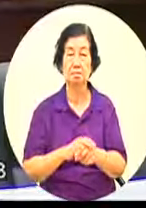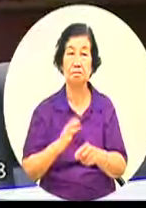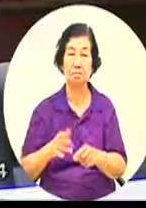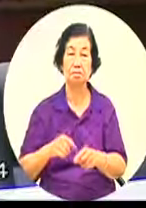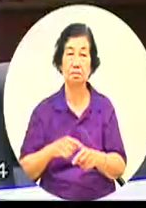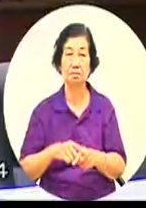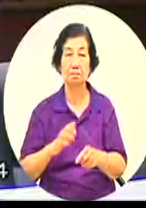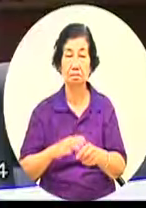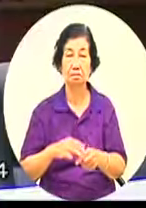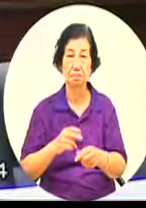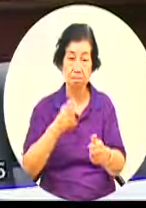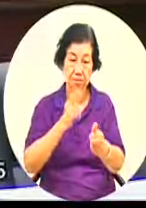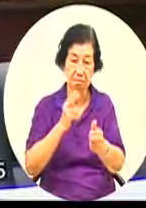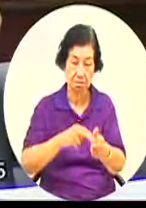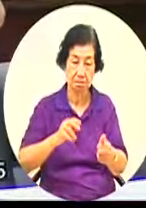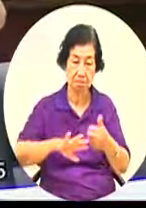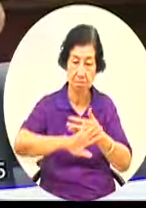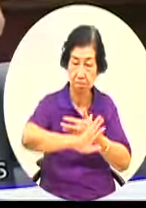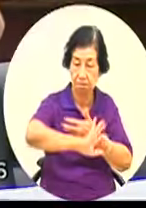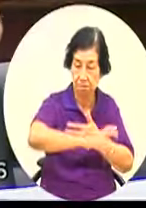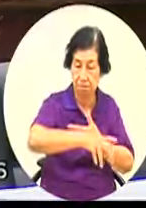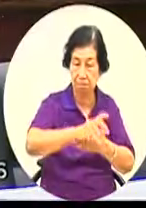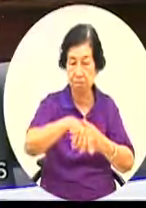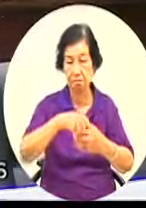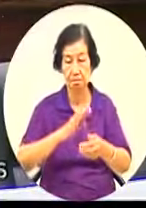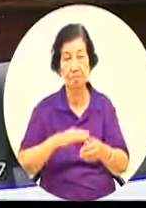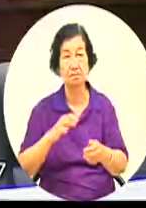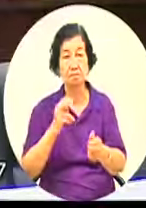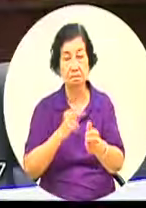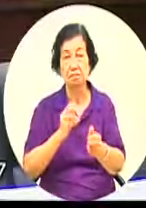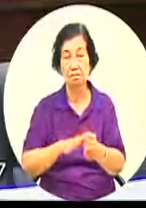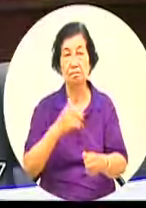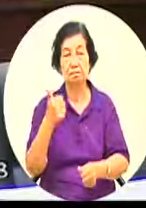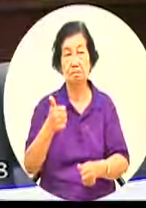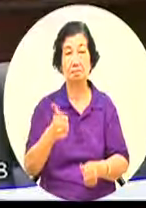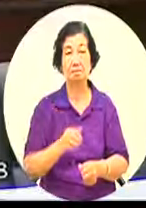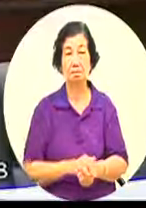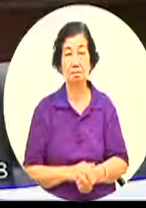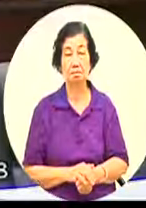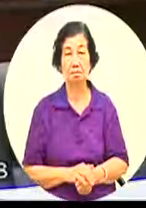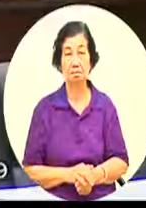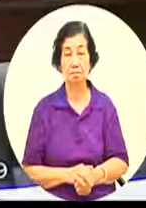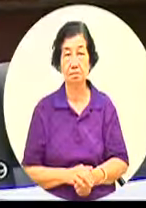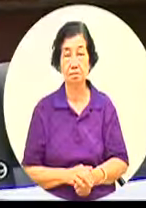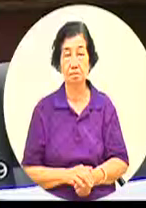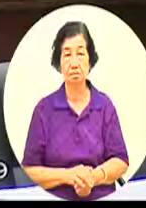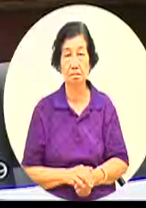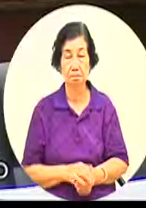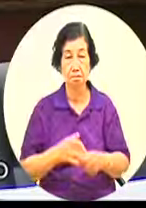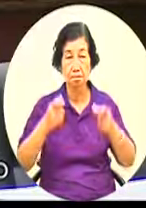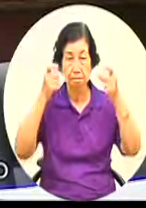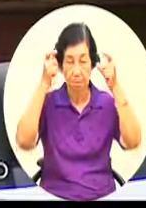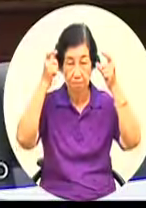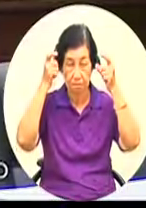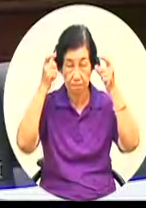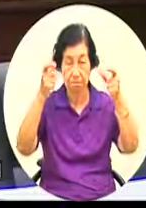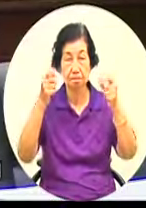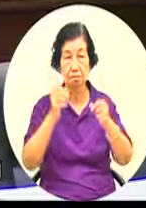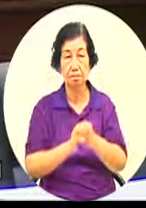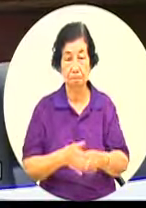一定很好。所以局长，我要讲的意思是说，我们多善用高雄在地的优